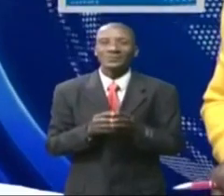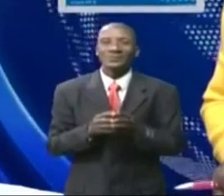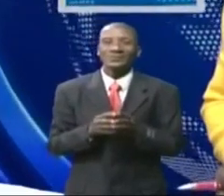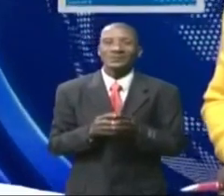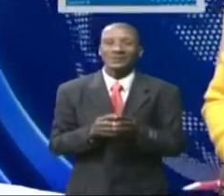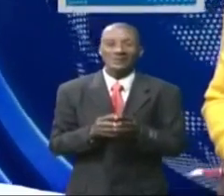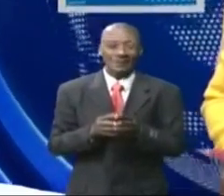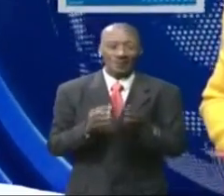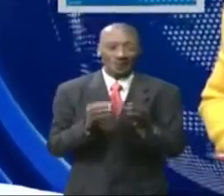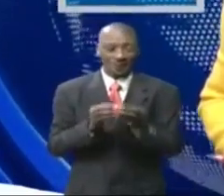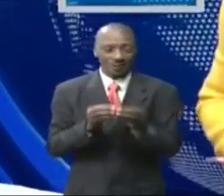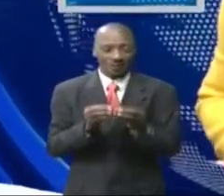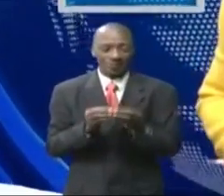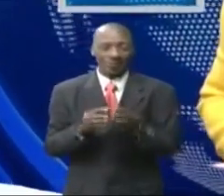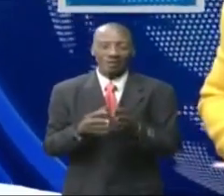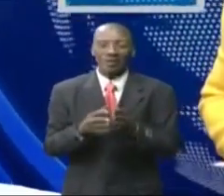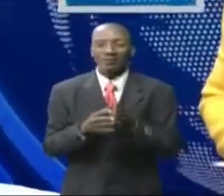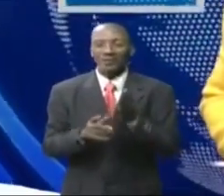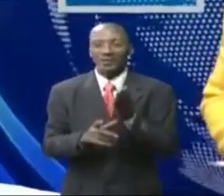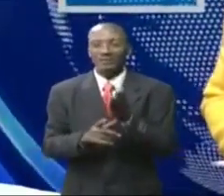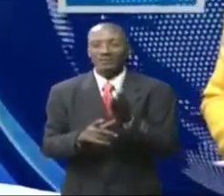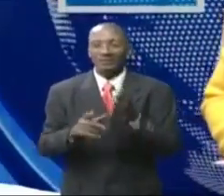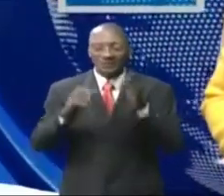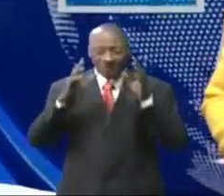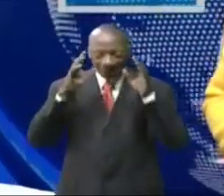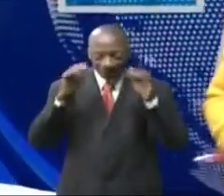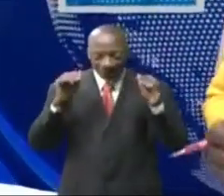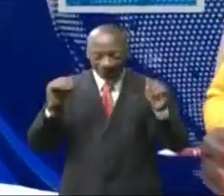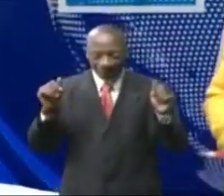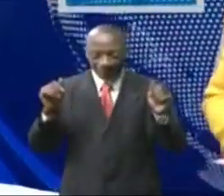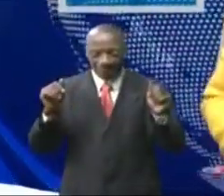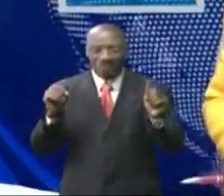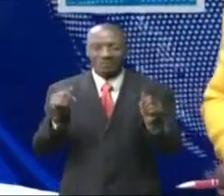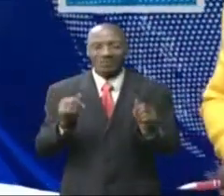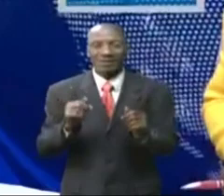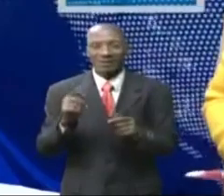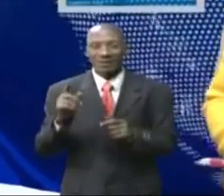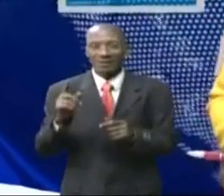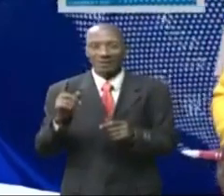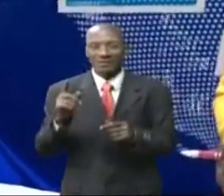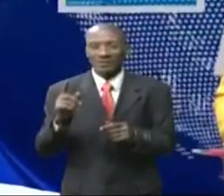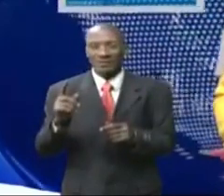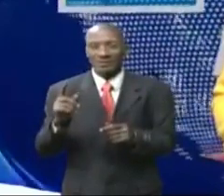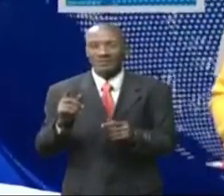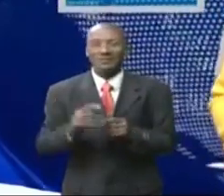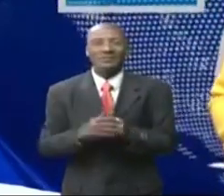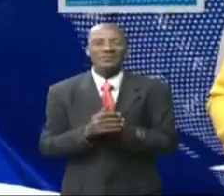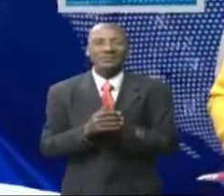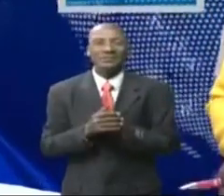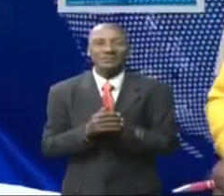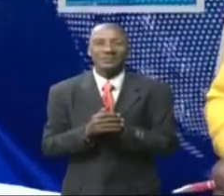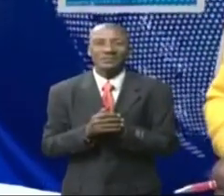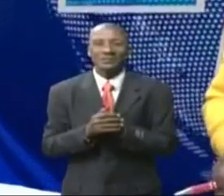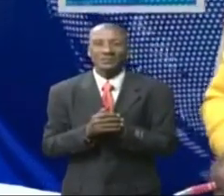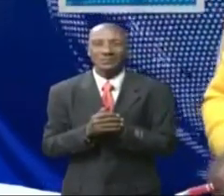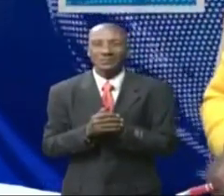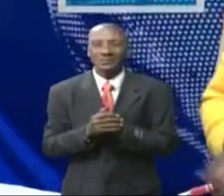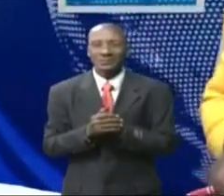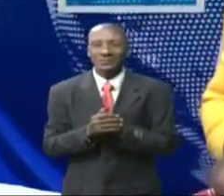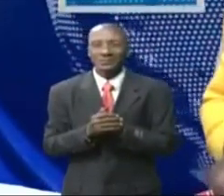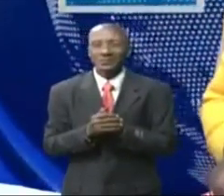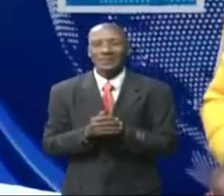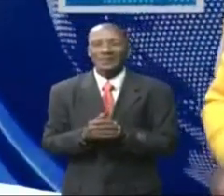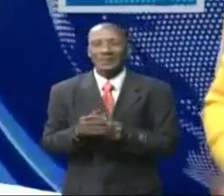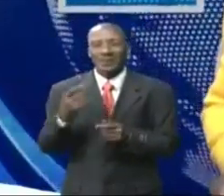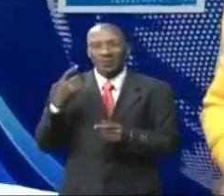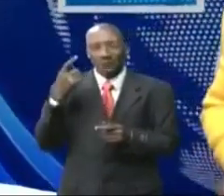Bahati, président du Sénat. Il a envoyé ses émissaires pour la remise des vivres. Les veuves et victimes des derniers incendies